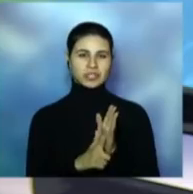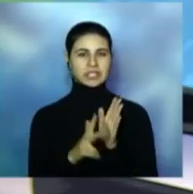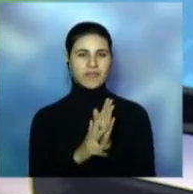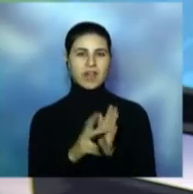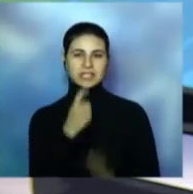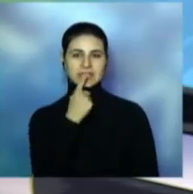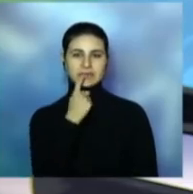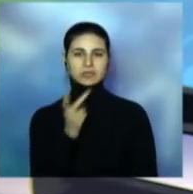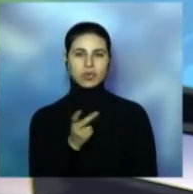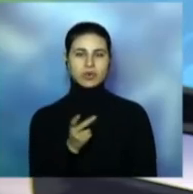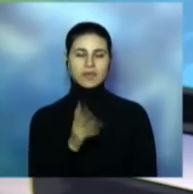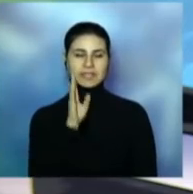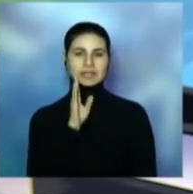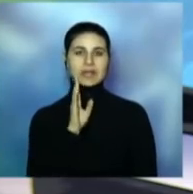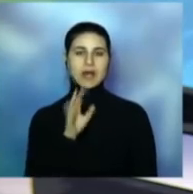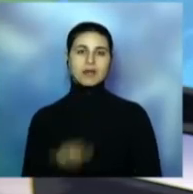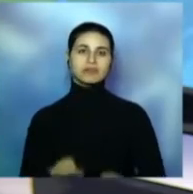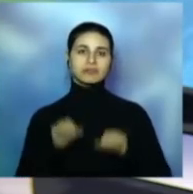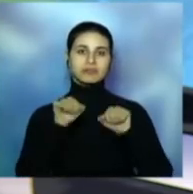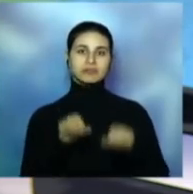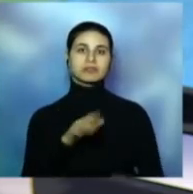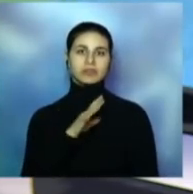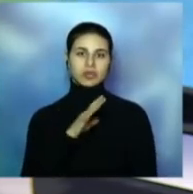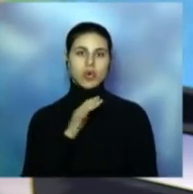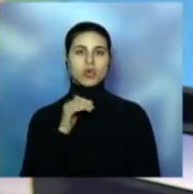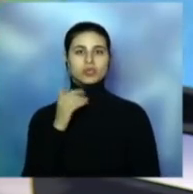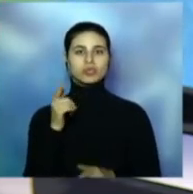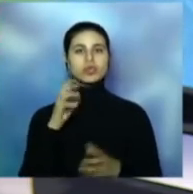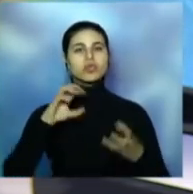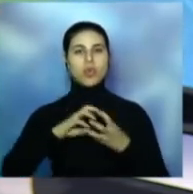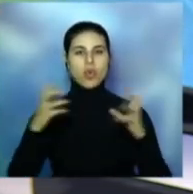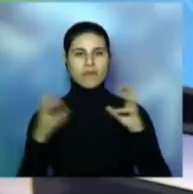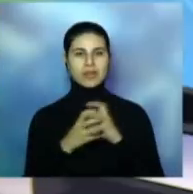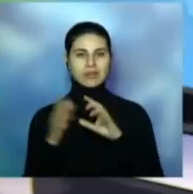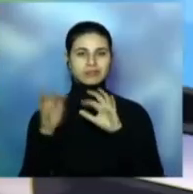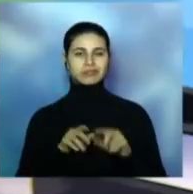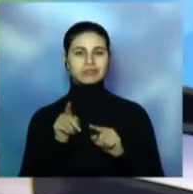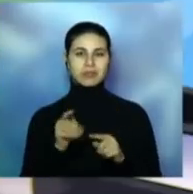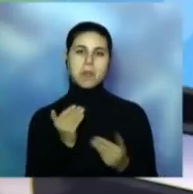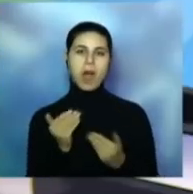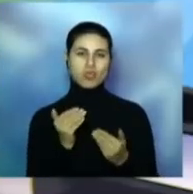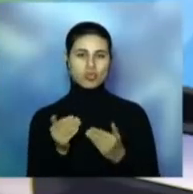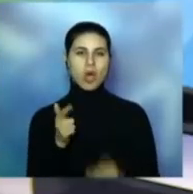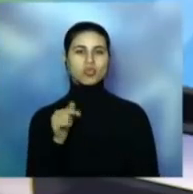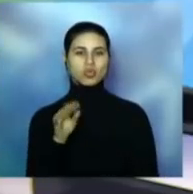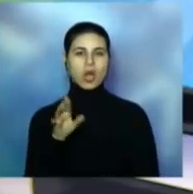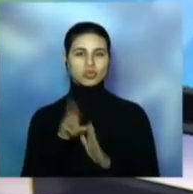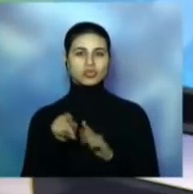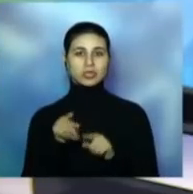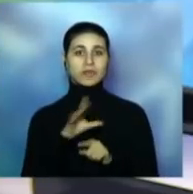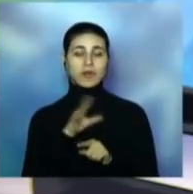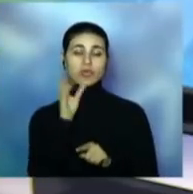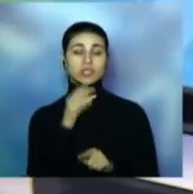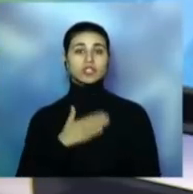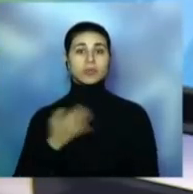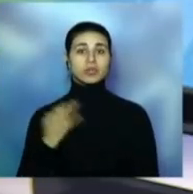წლისები, მიმყავდა თუ ჩამომყავდა გუდაურიდან, ბაკურიანიდან, ზუსტად არ მახსოვს, არც აქვს მნიშვნელობა. როდესაც